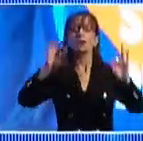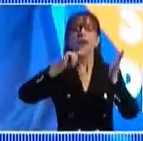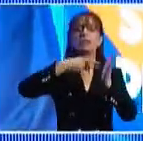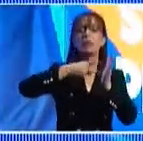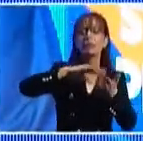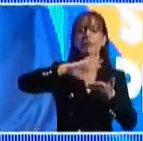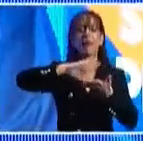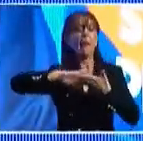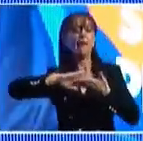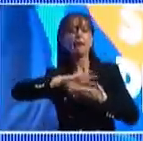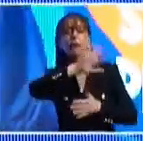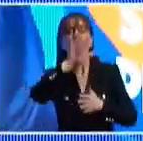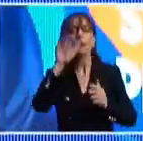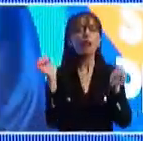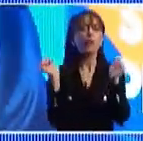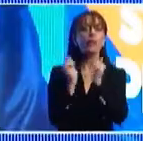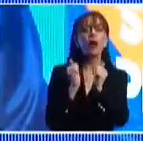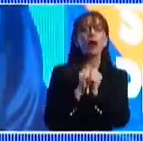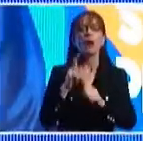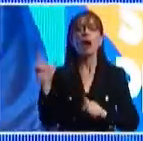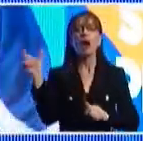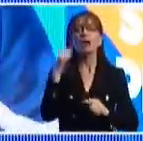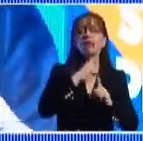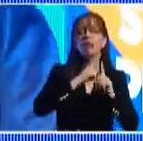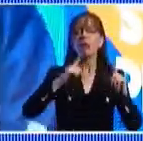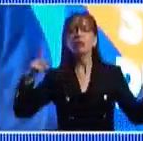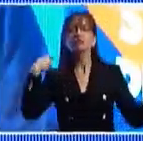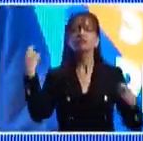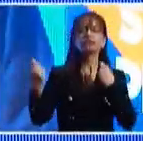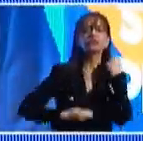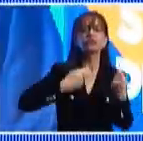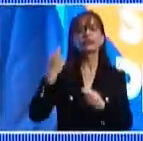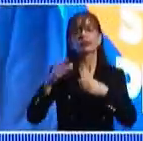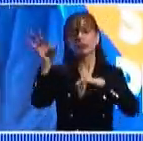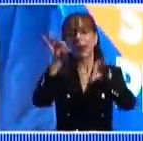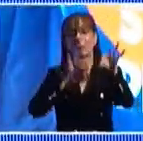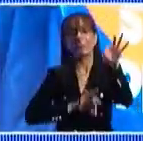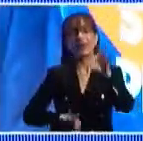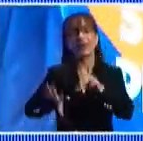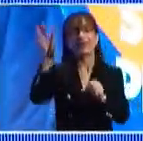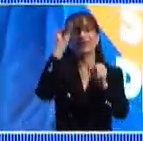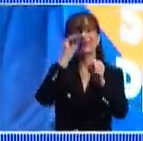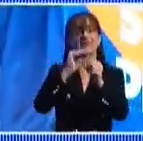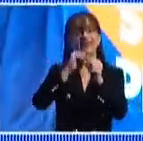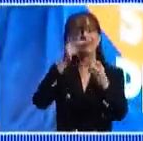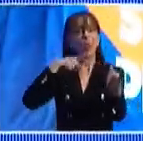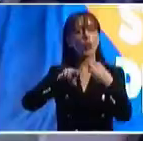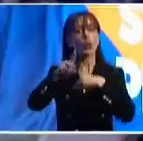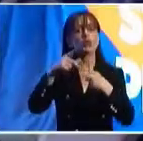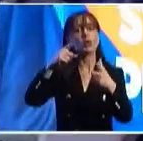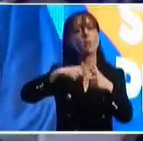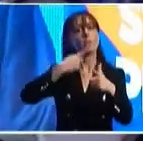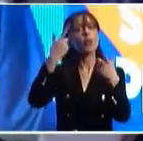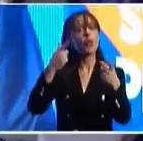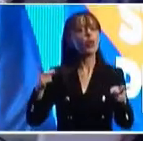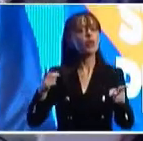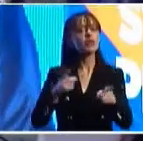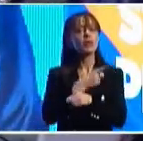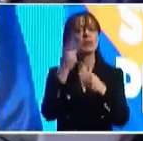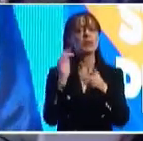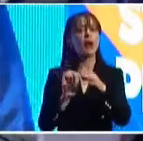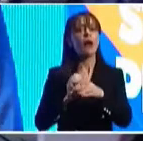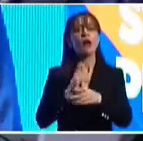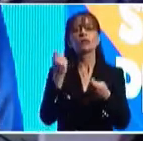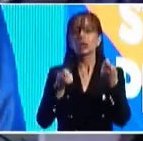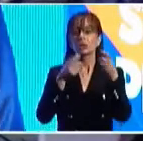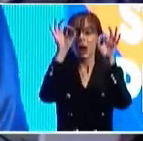arkadaşlarımızla birlikte aylardır çalıştığımız bu plan çerçevesinde ulaşım projelerimizi hayata geçireceğiz.